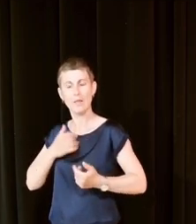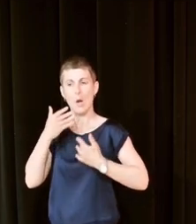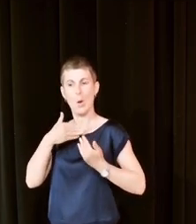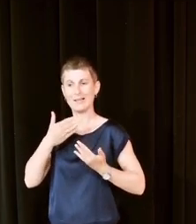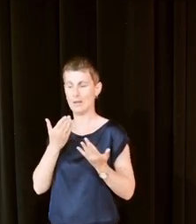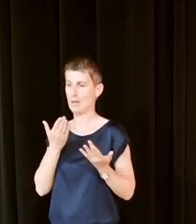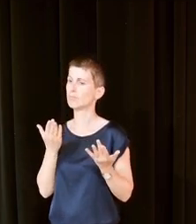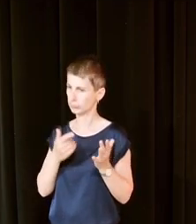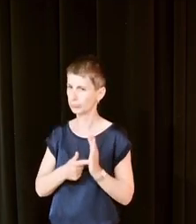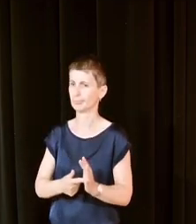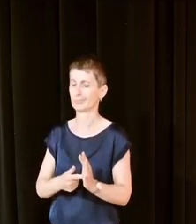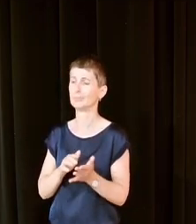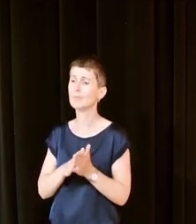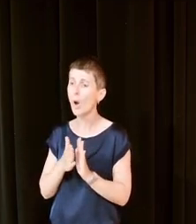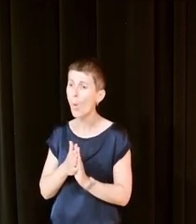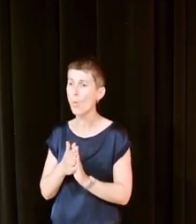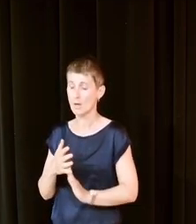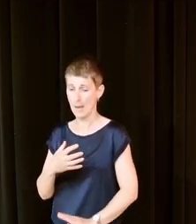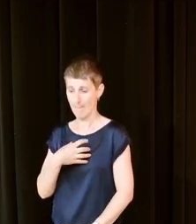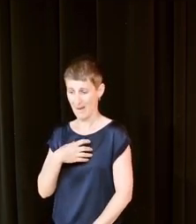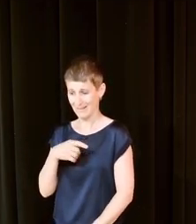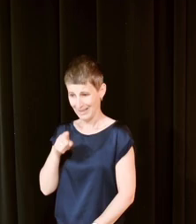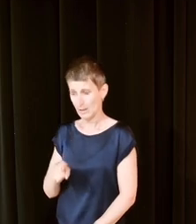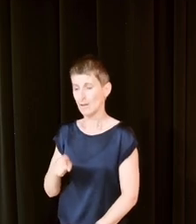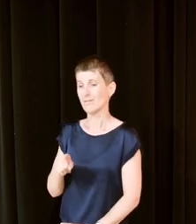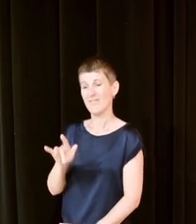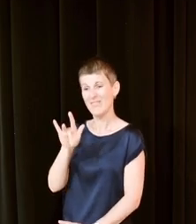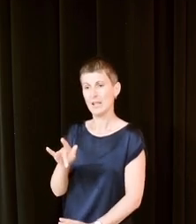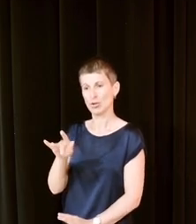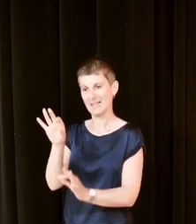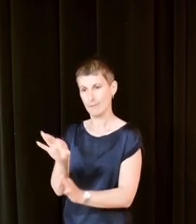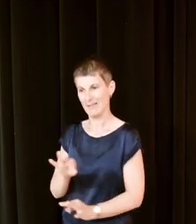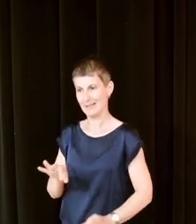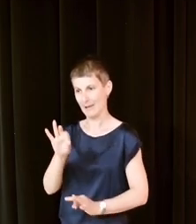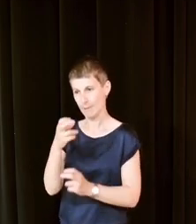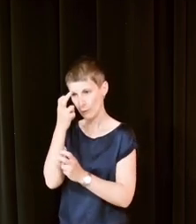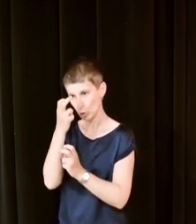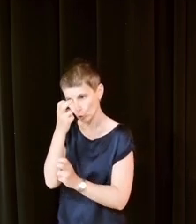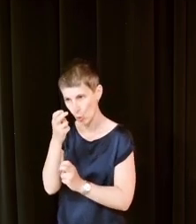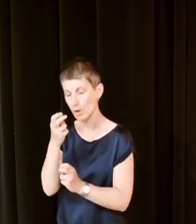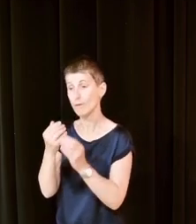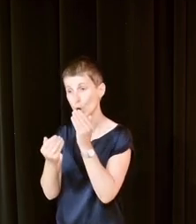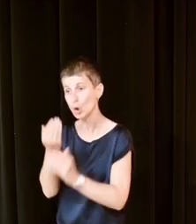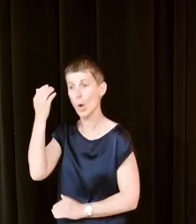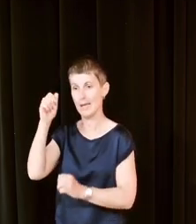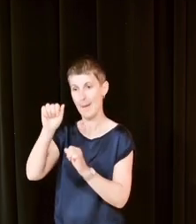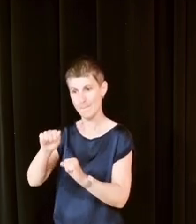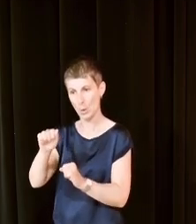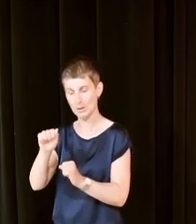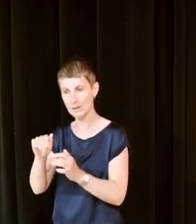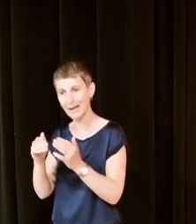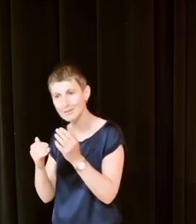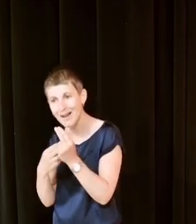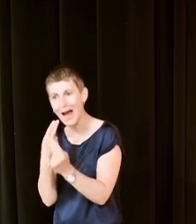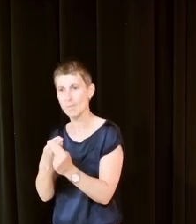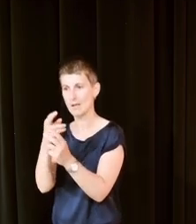eben es ermöglicht dem Patienten angesichts der Widrigkeit, Widerstandsfähigkeit zu finden, indem sie neue Möglichkeiten und Anpassungsfähigkeit und